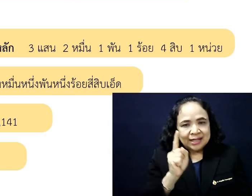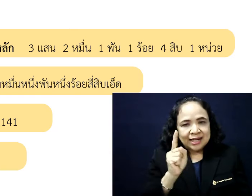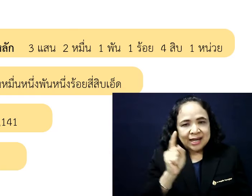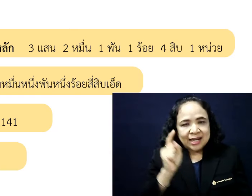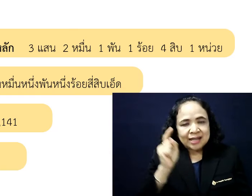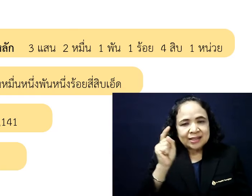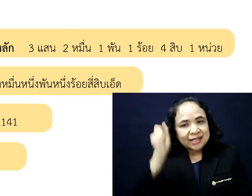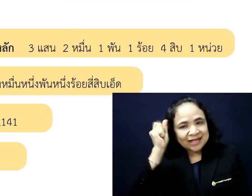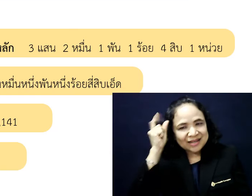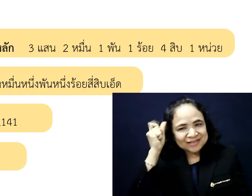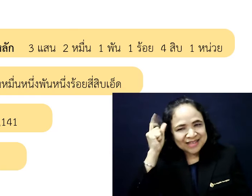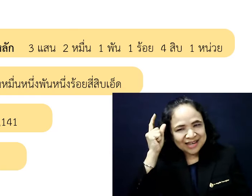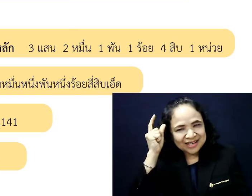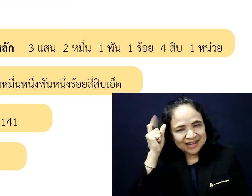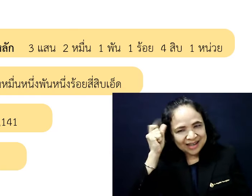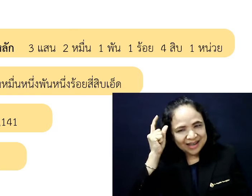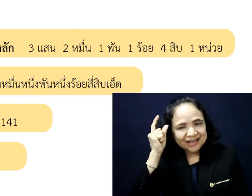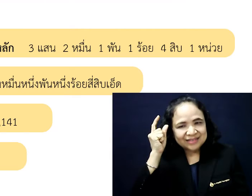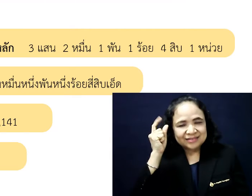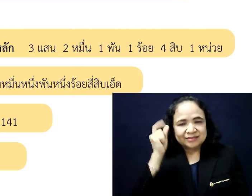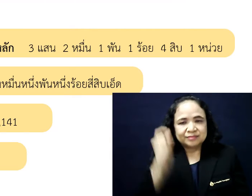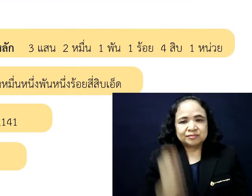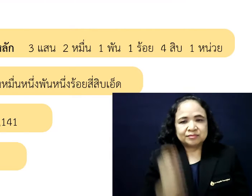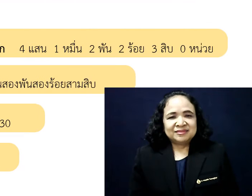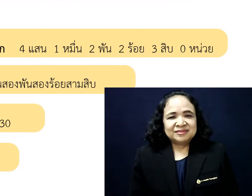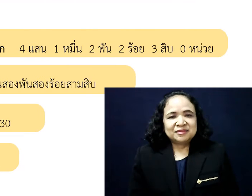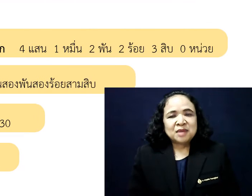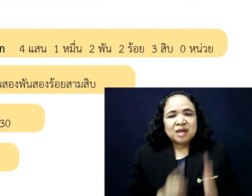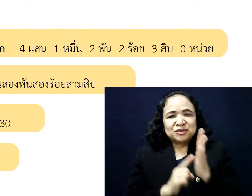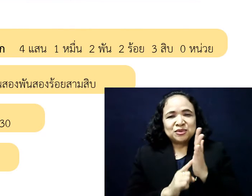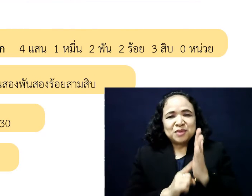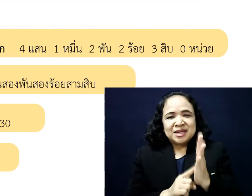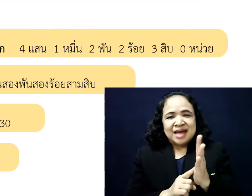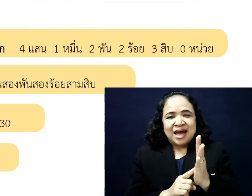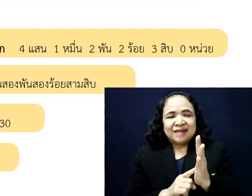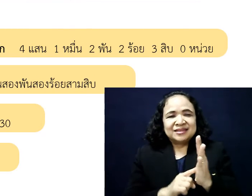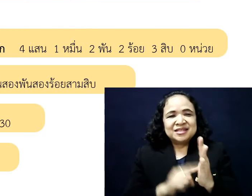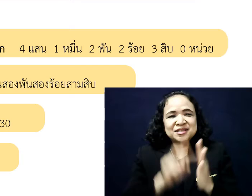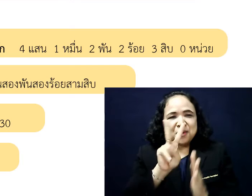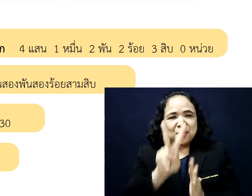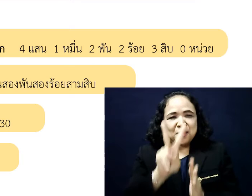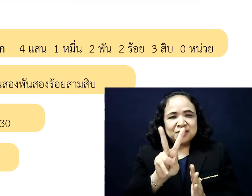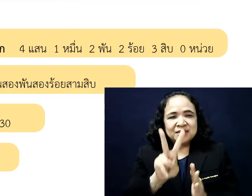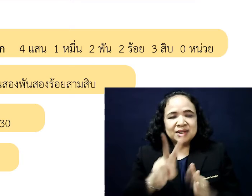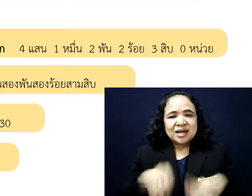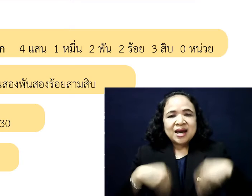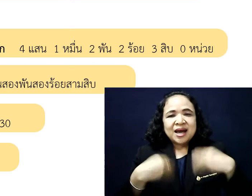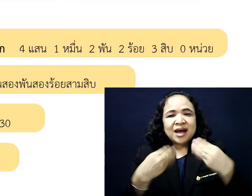321,141นะคะนักเรียนเข้าใจนะคะตัวอย่างที่สอง